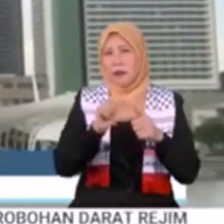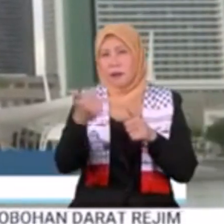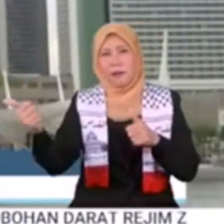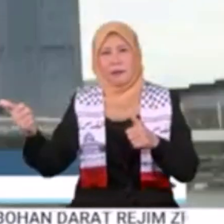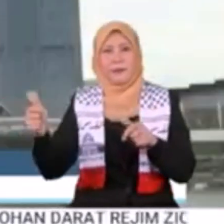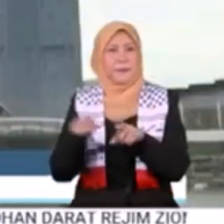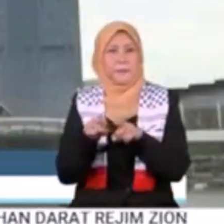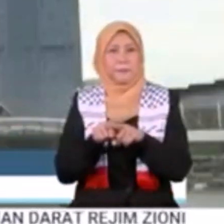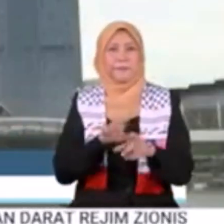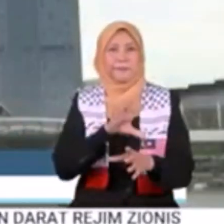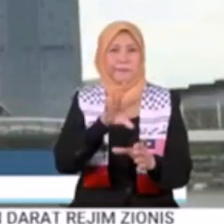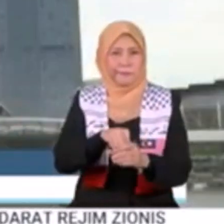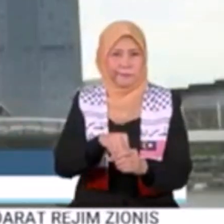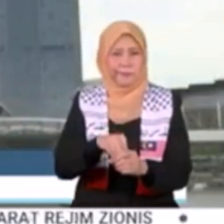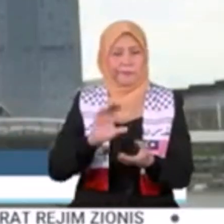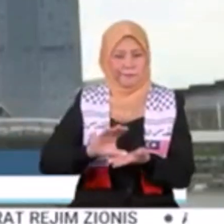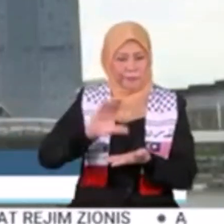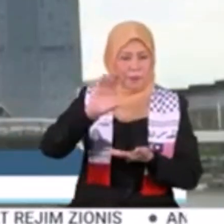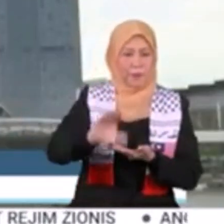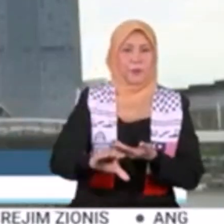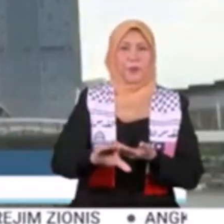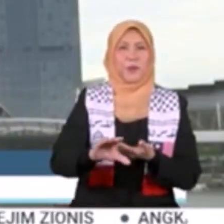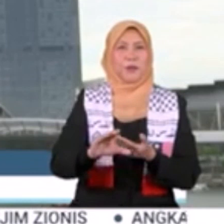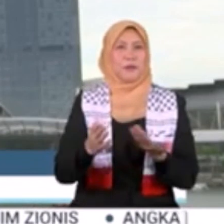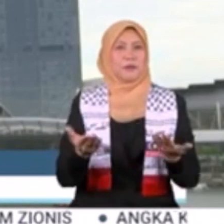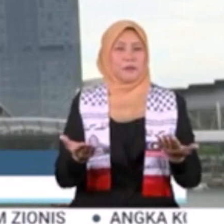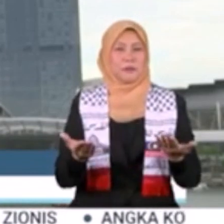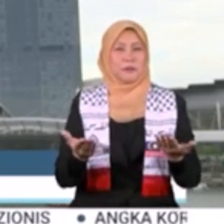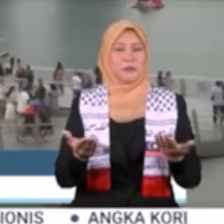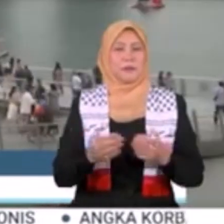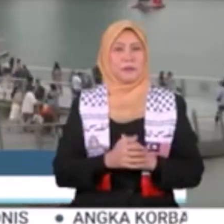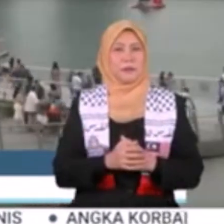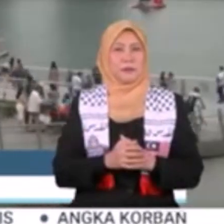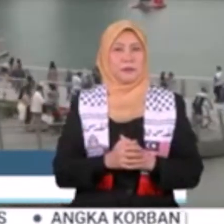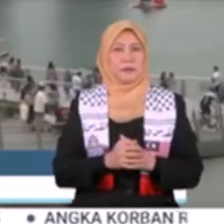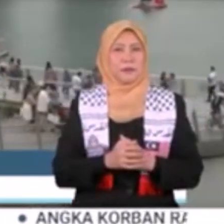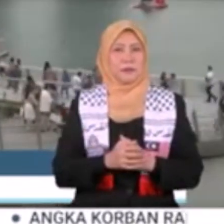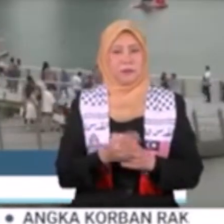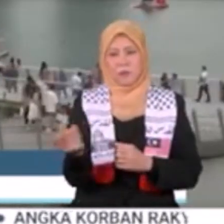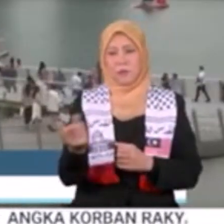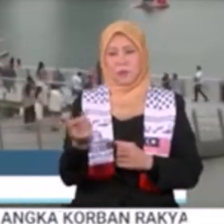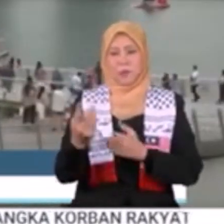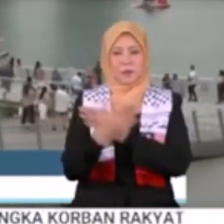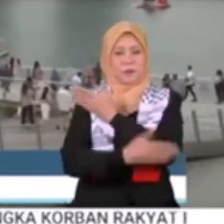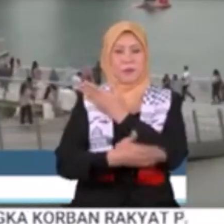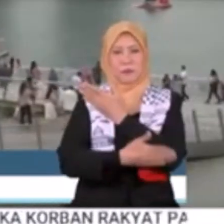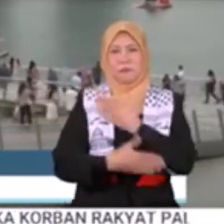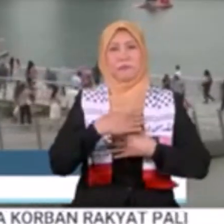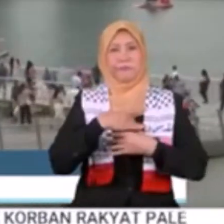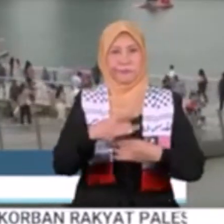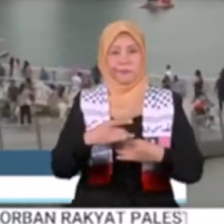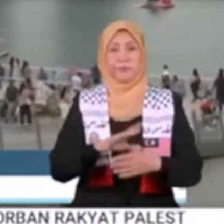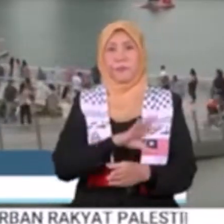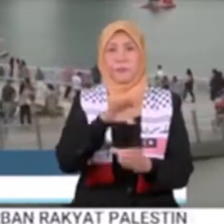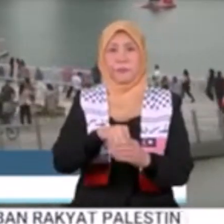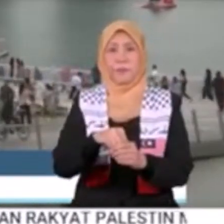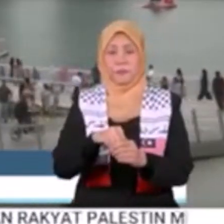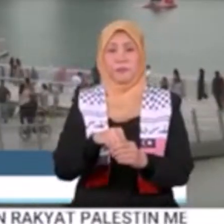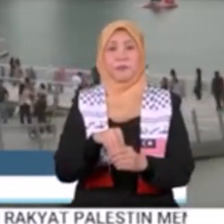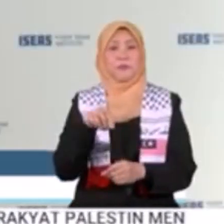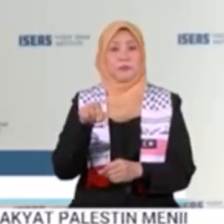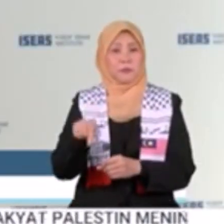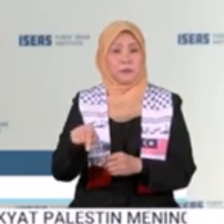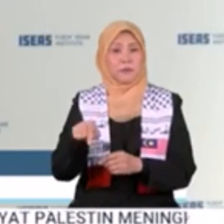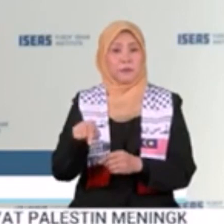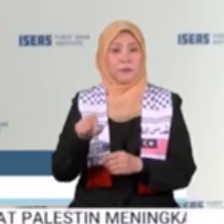faktor-faktor lain. Pelaburan yang kedua-dua negara berminat. Pelibatan AG ini